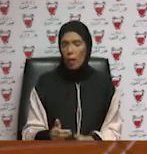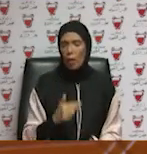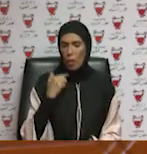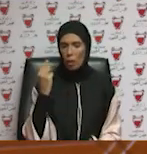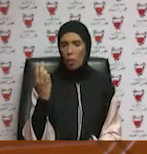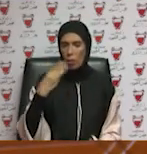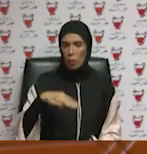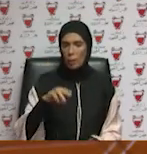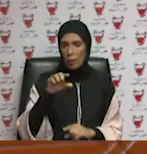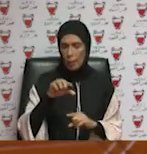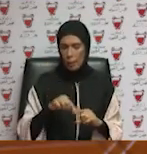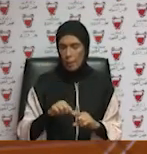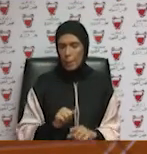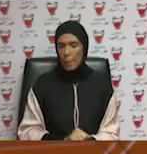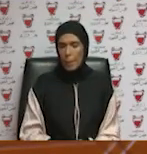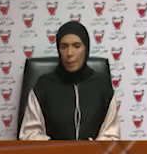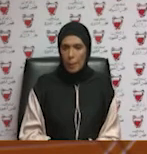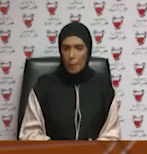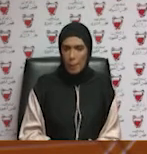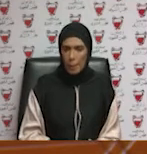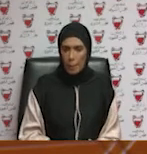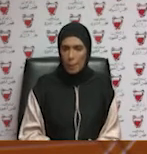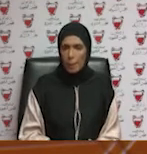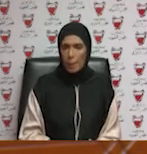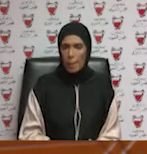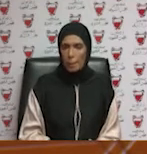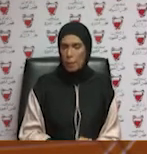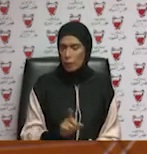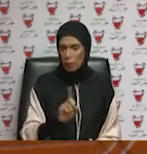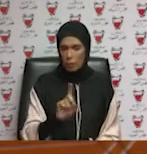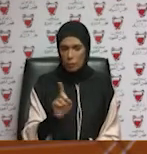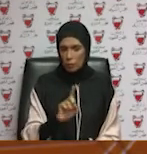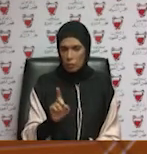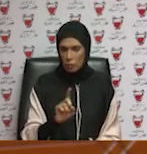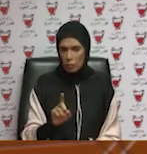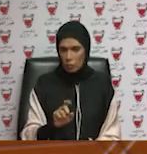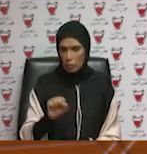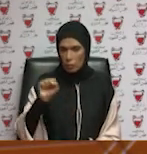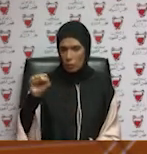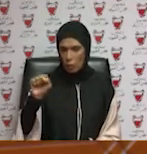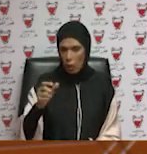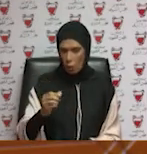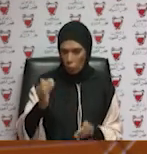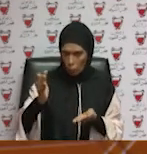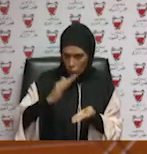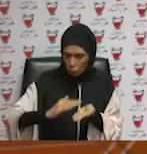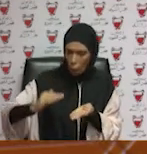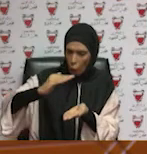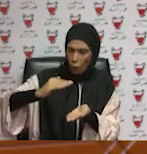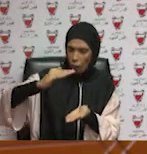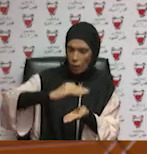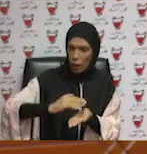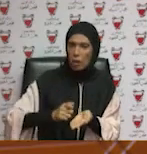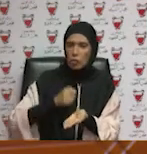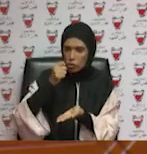83%. نحن لسنا مع توفير ما يخصص، نحن مع صرف